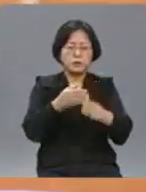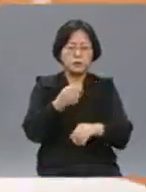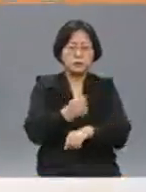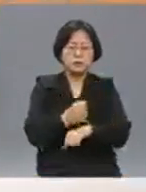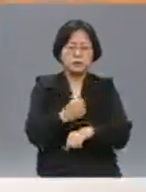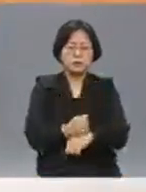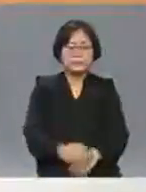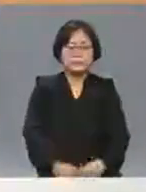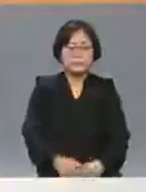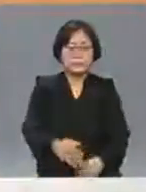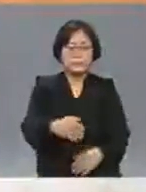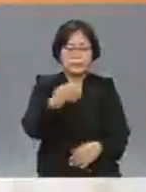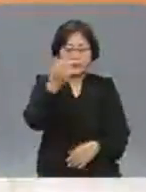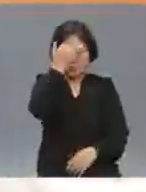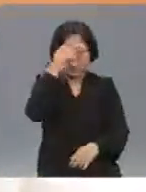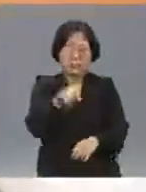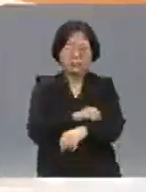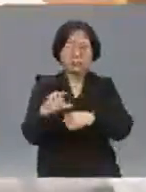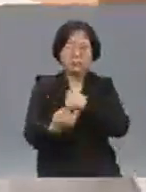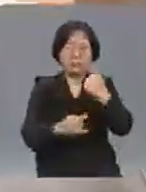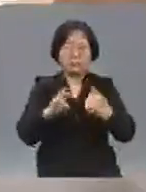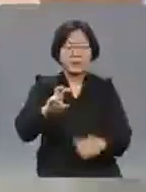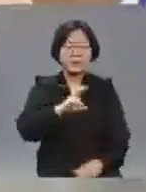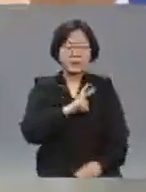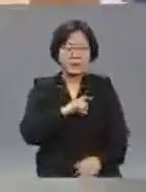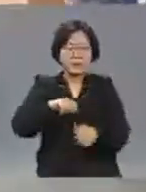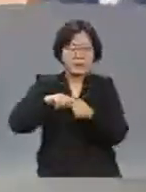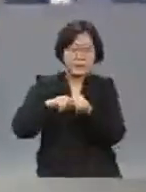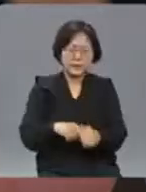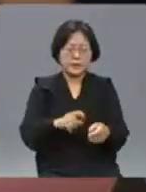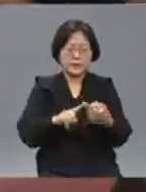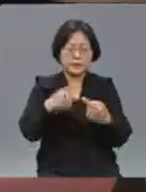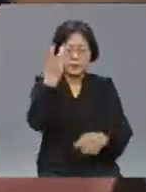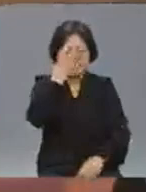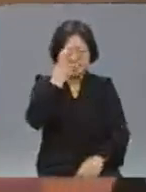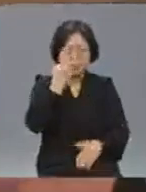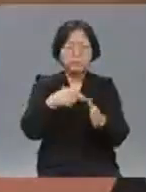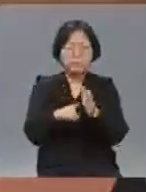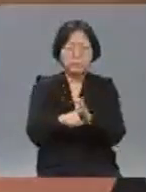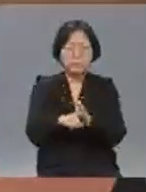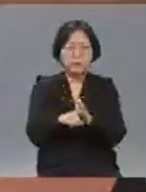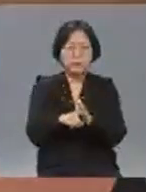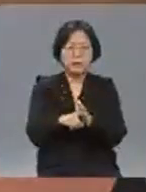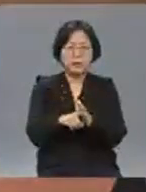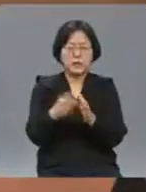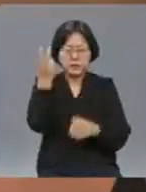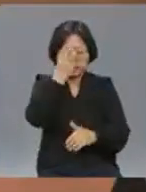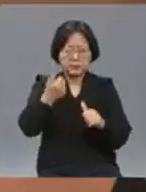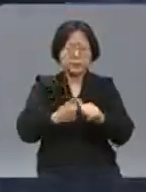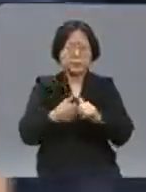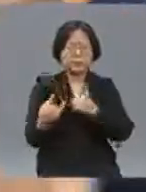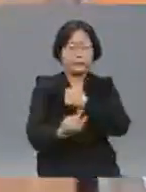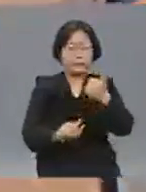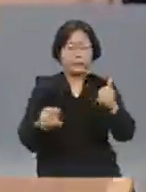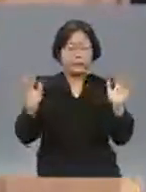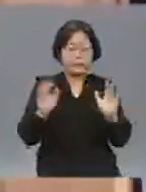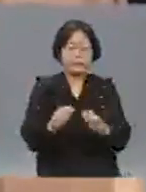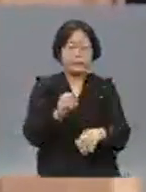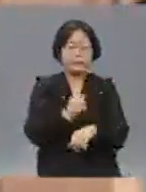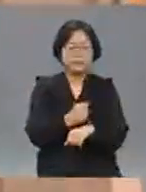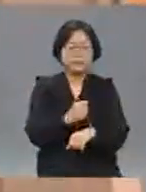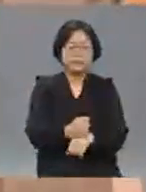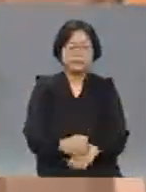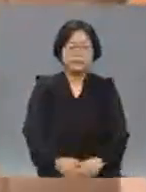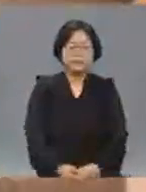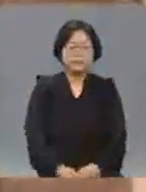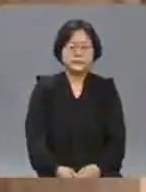하겠습니다. 윤리특위는 임 의원의 징계 안건을 심사하기 위해 윤리심사자문위원회를 소집했습니다. KBS